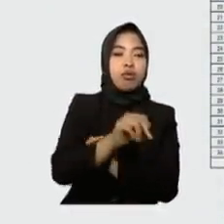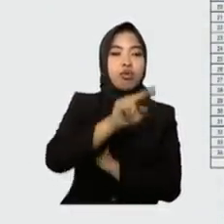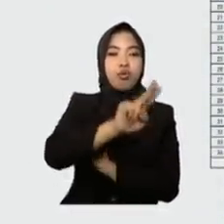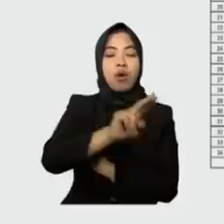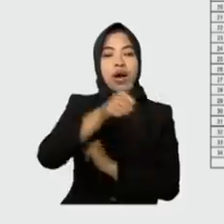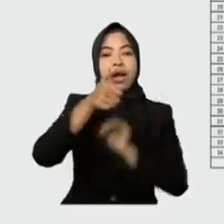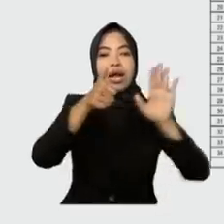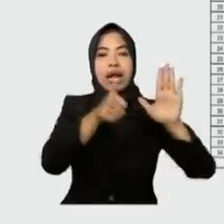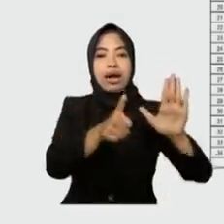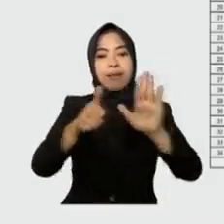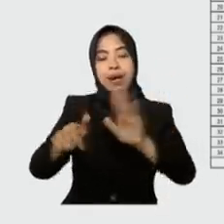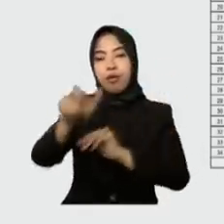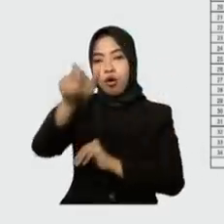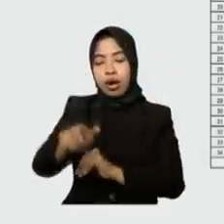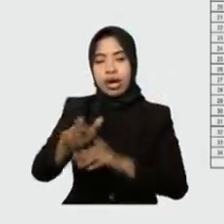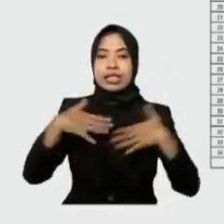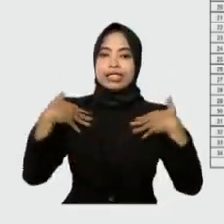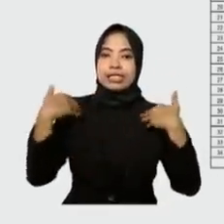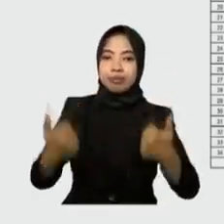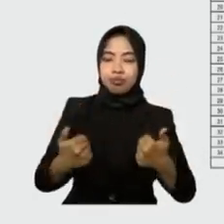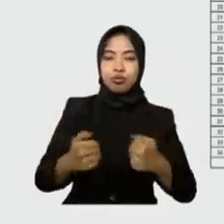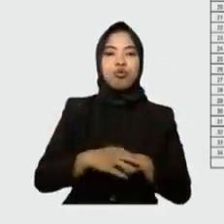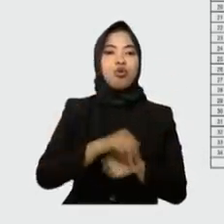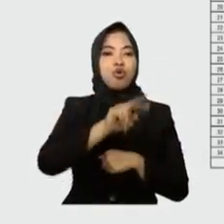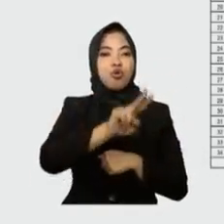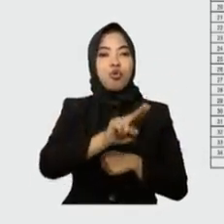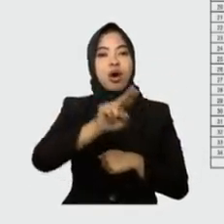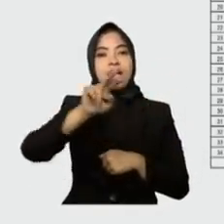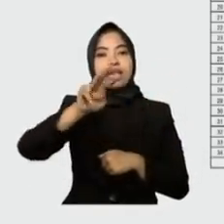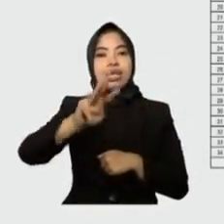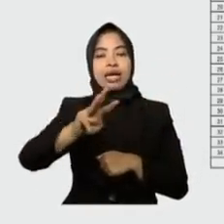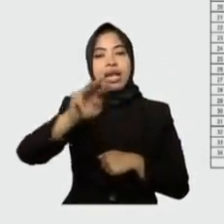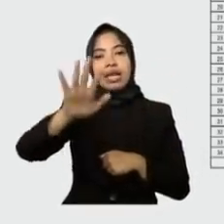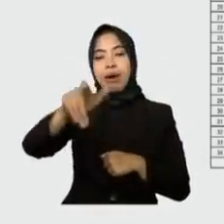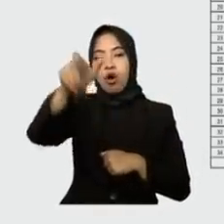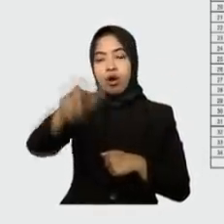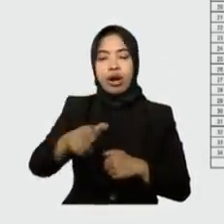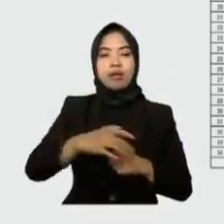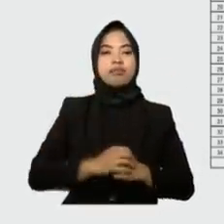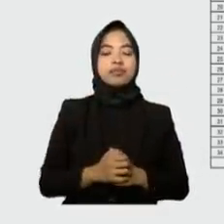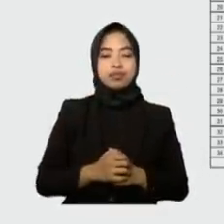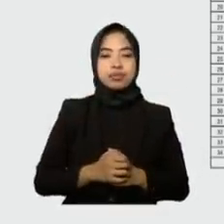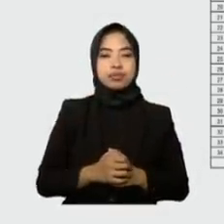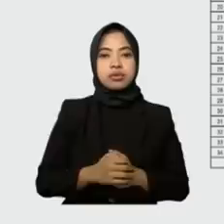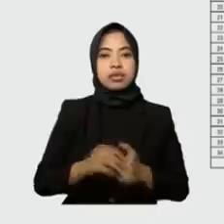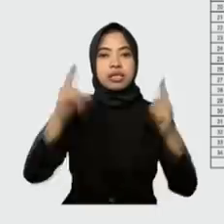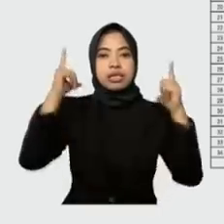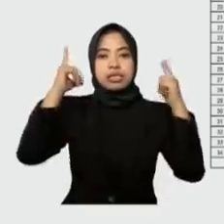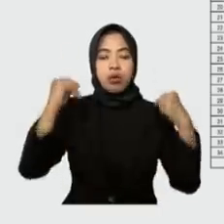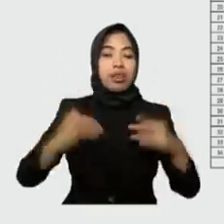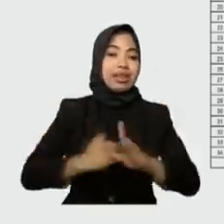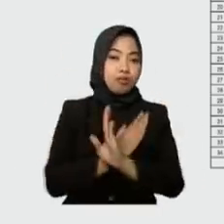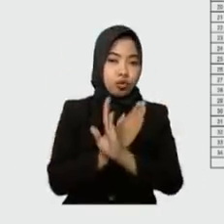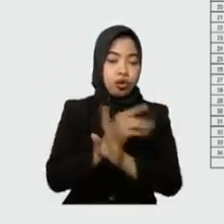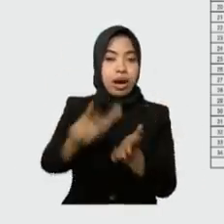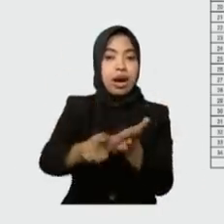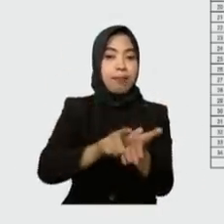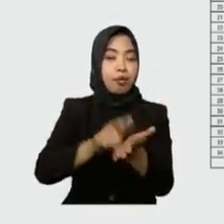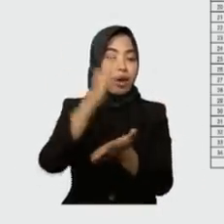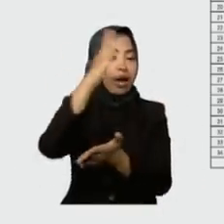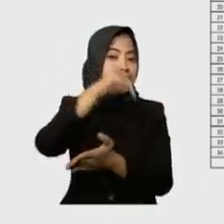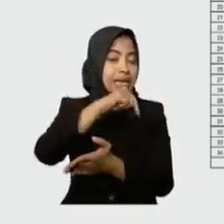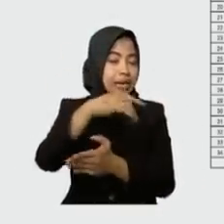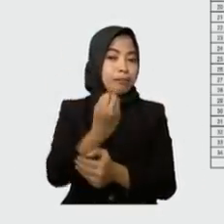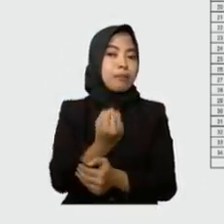266 orang sembuh 235 orang Jawa Timur hari ini melaporkan